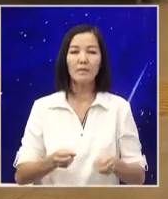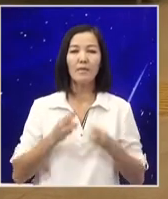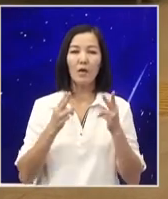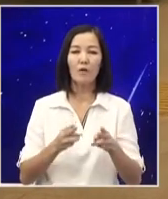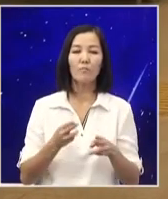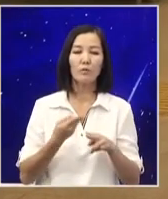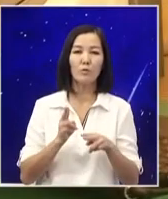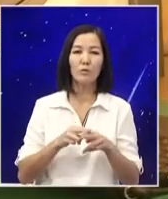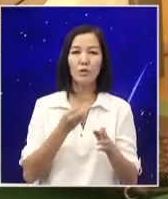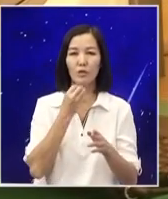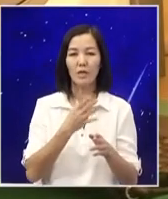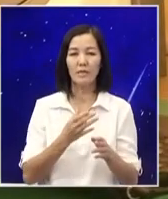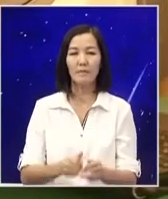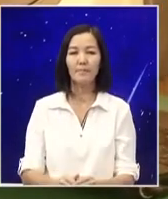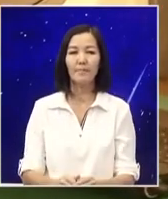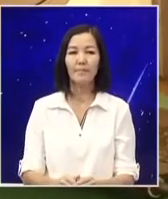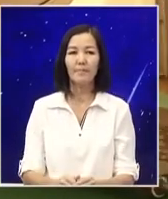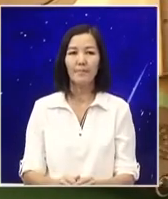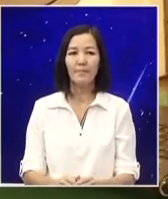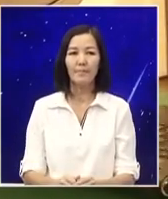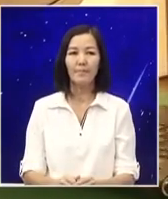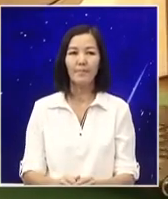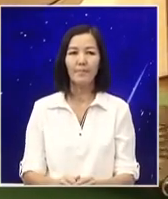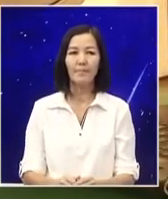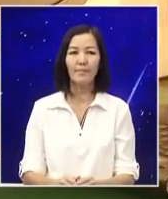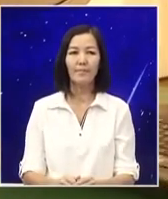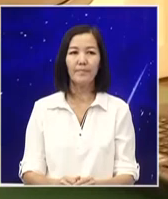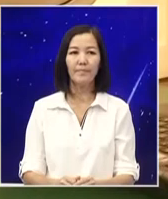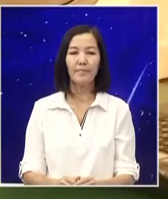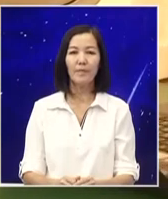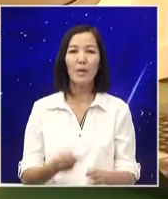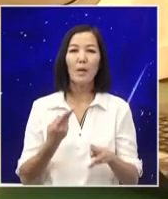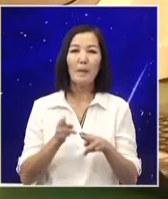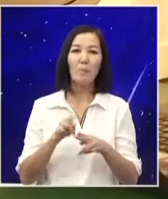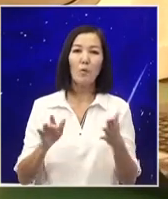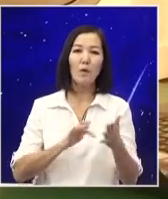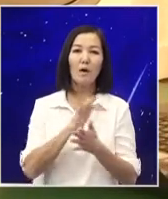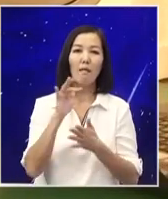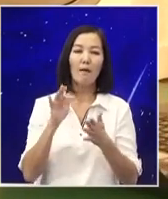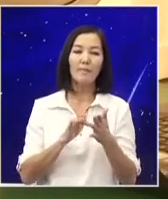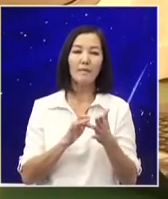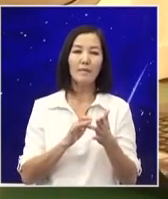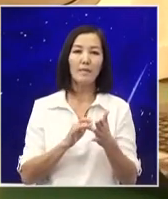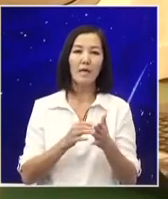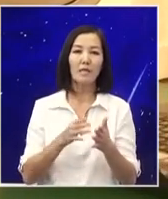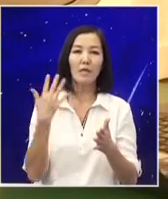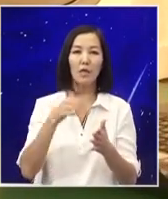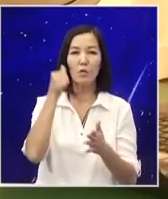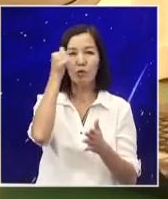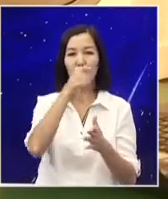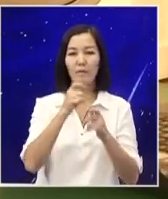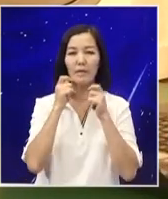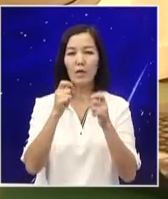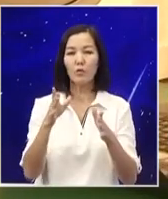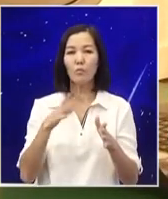жайлы дейді. Я считаю, что это прекрасный подарок. Бұл қаламыздың ел жолдығына тамаша тарту болды. Пойыз адам